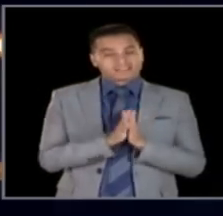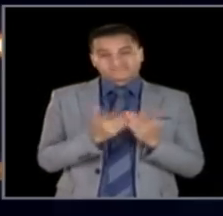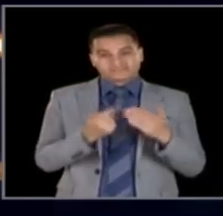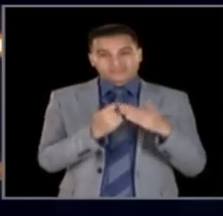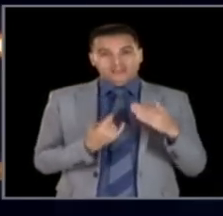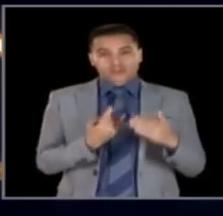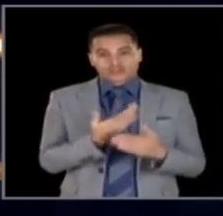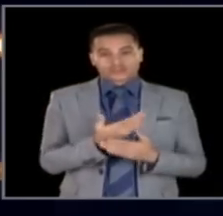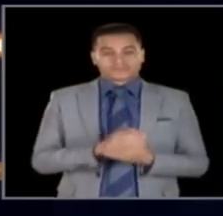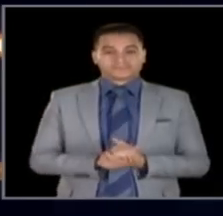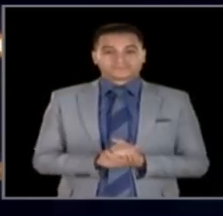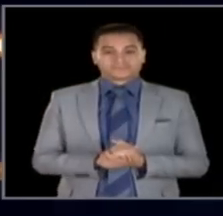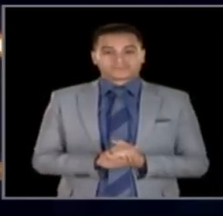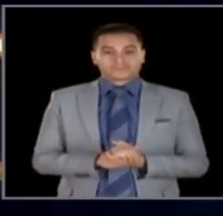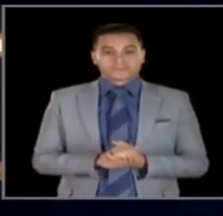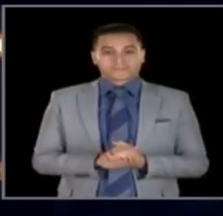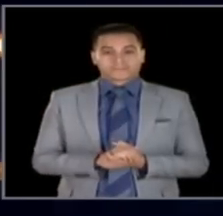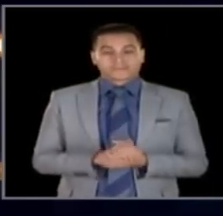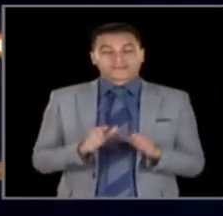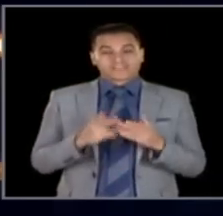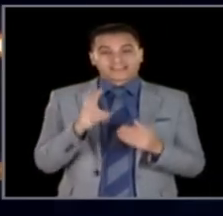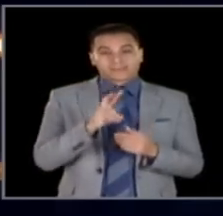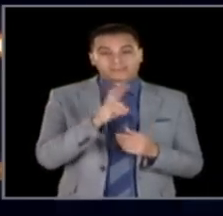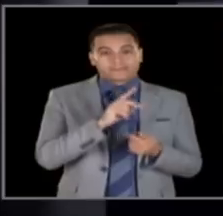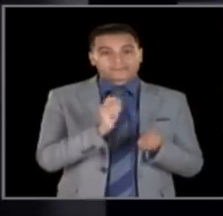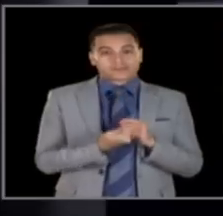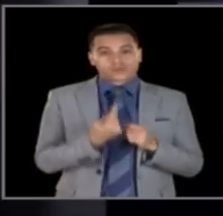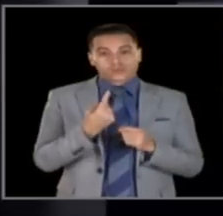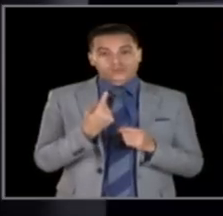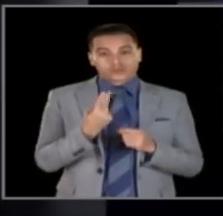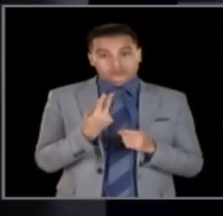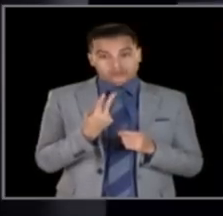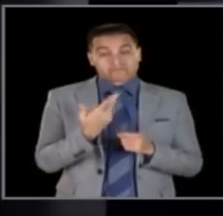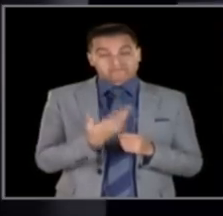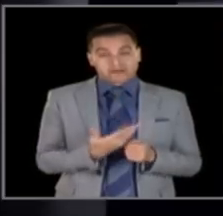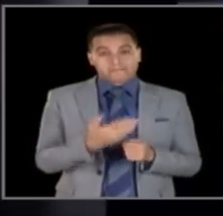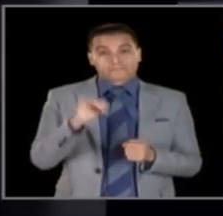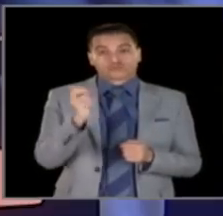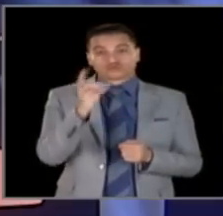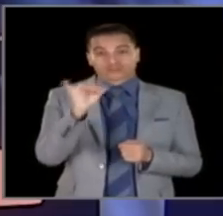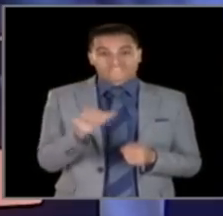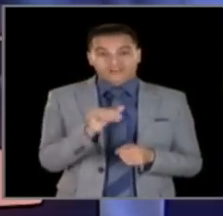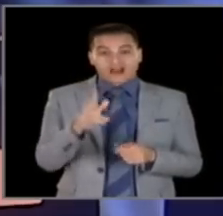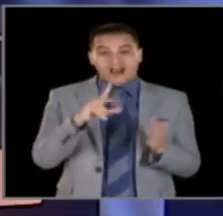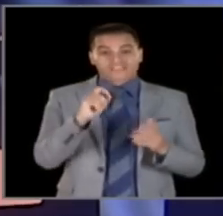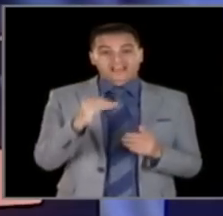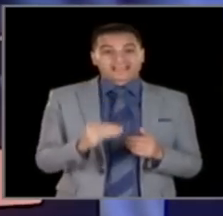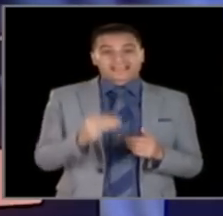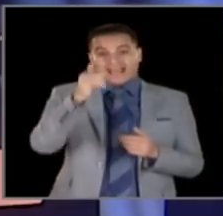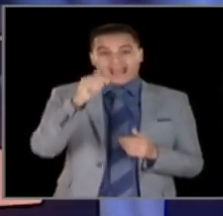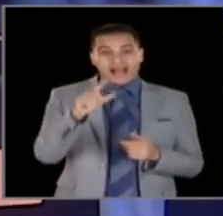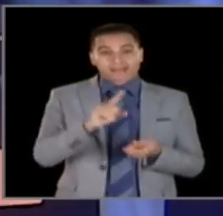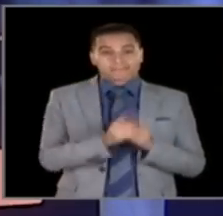الشديد ناقص 10. 3 سبعات عندنا تغييرين، مصطفى الفجال نزل